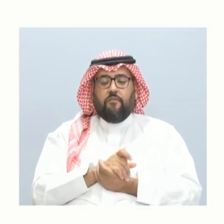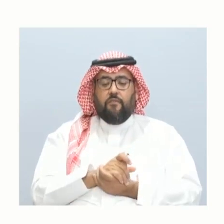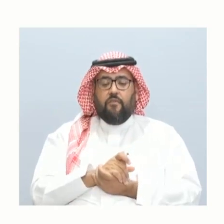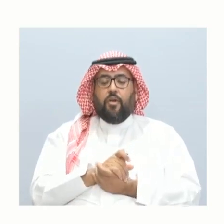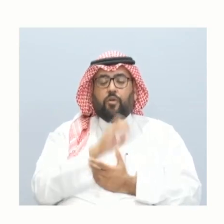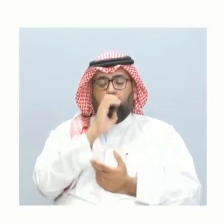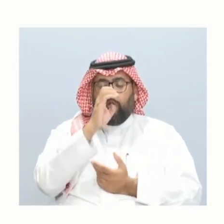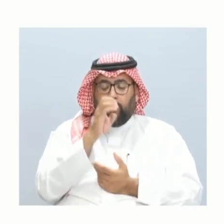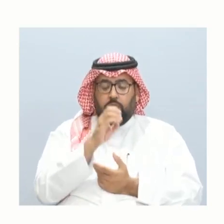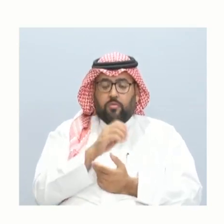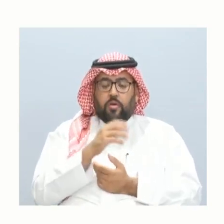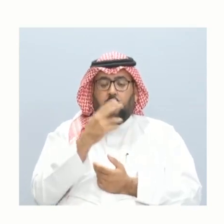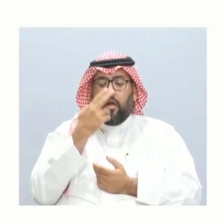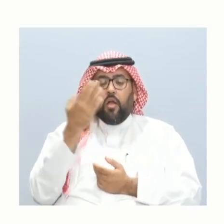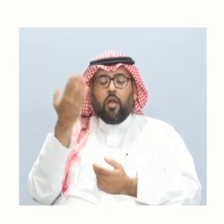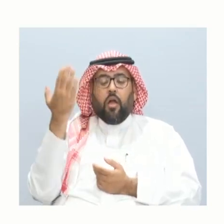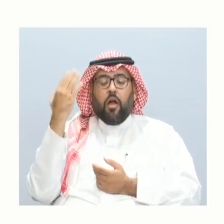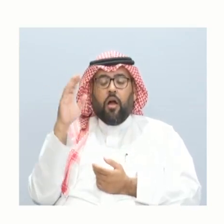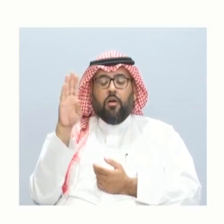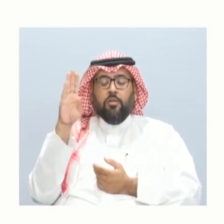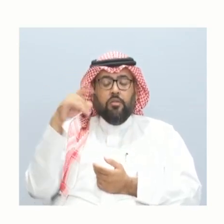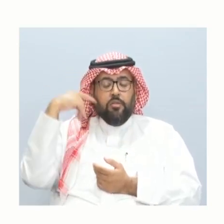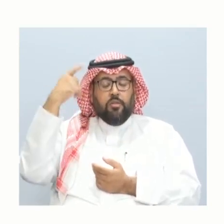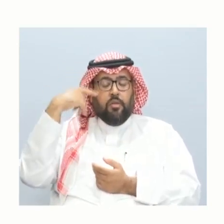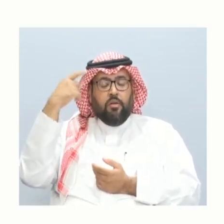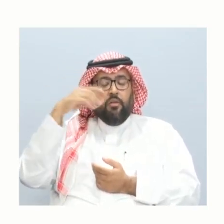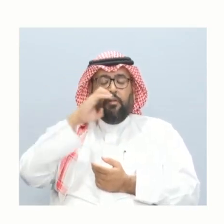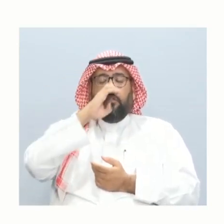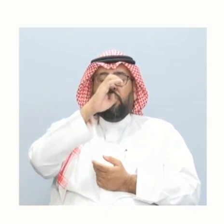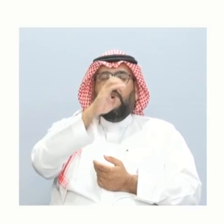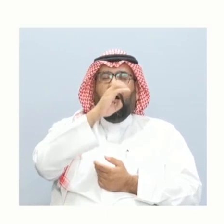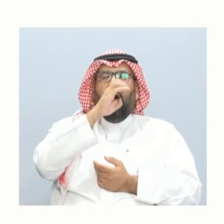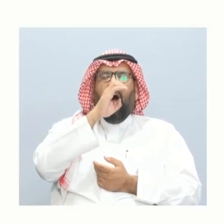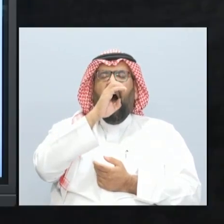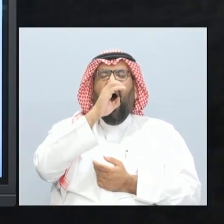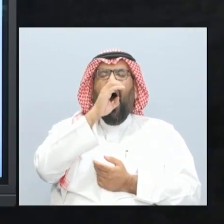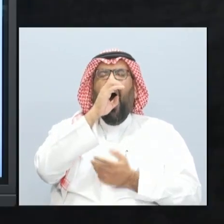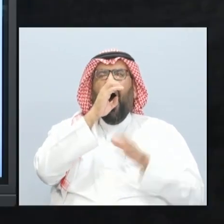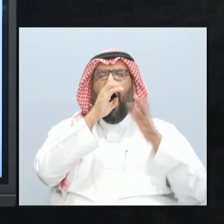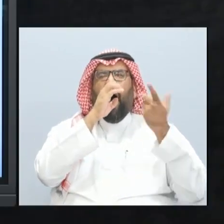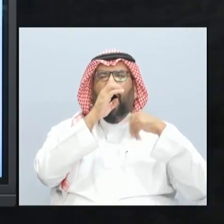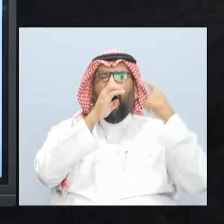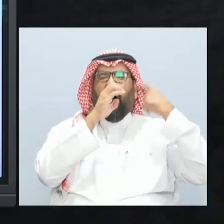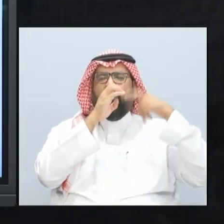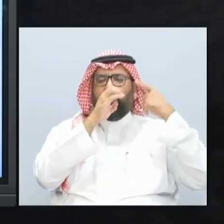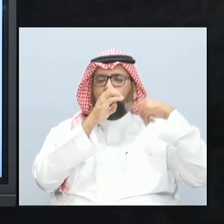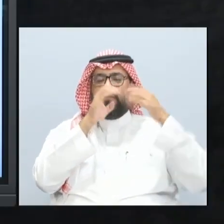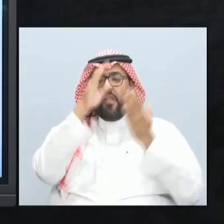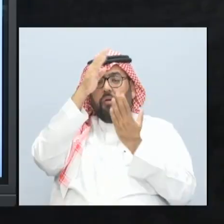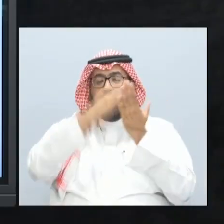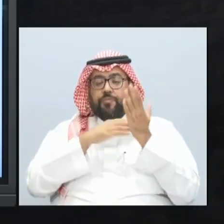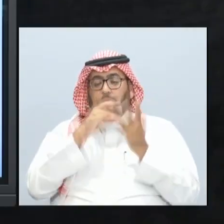الاجابه تكون اولا نستذكر الاجابه بارك الله فيكم كيف كانت من النص